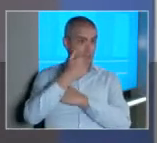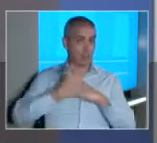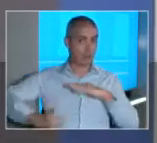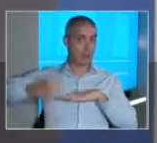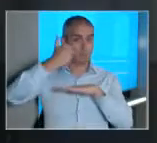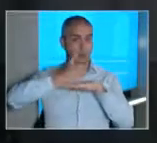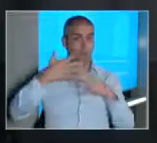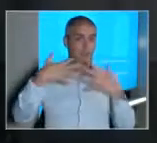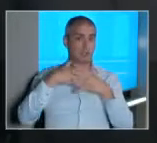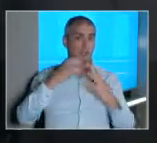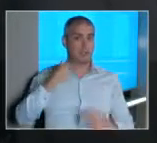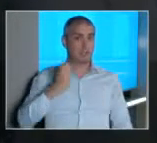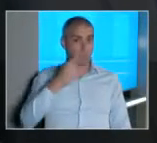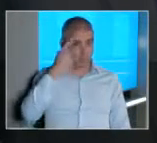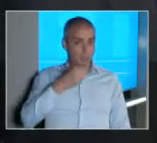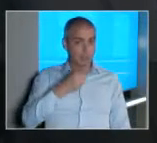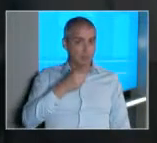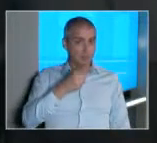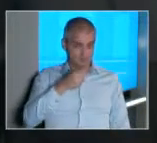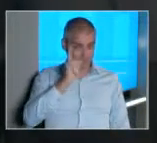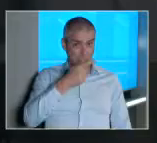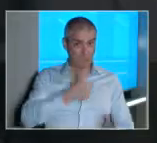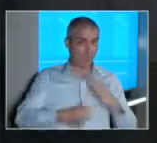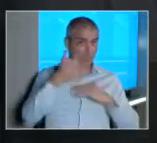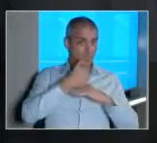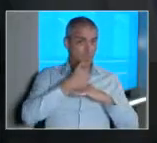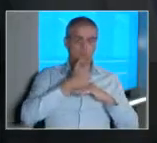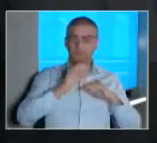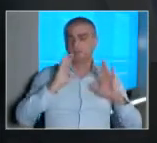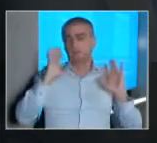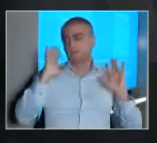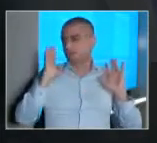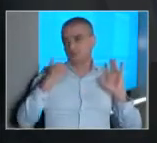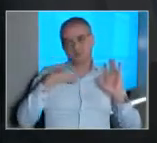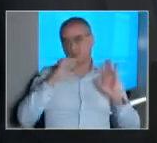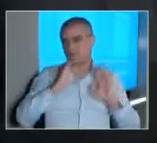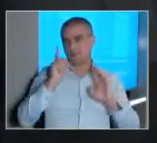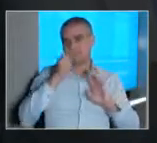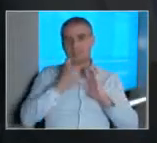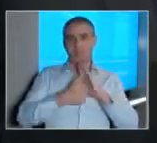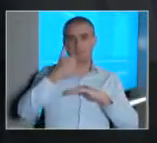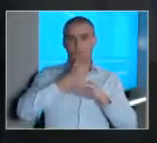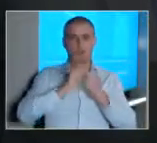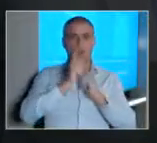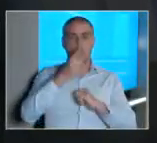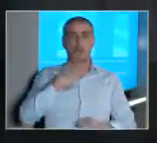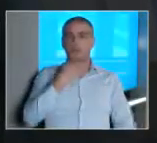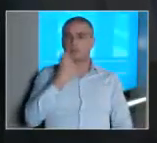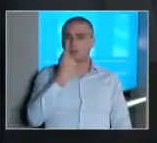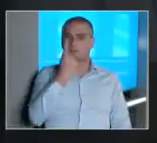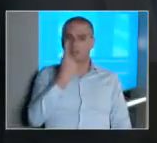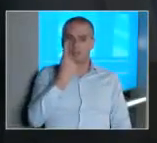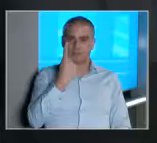בראש איחוד מפלגות הימין לדעתך? היא זו שצריכה להיות בראש? אני לא נכנס מי צריך לעמוד בראש או מי לא. אני כן אומר דבר